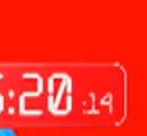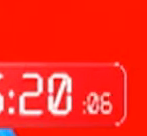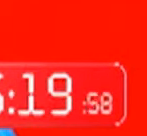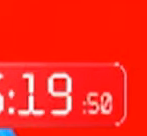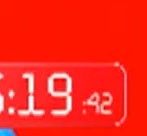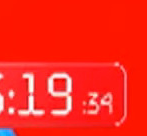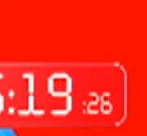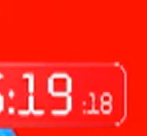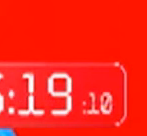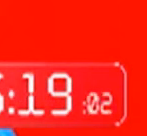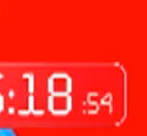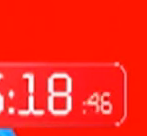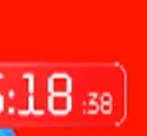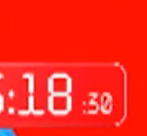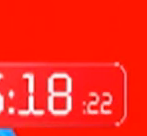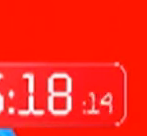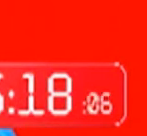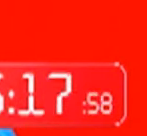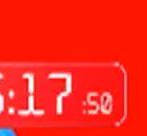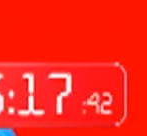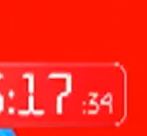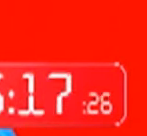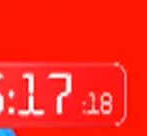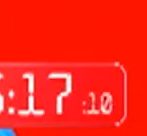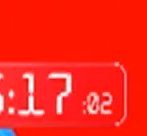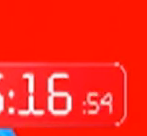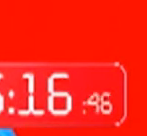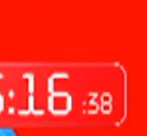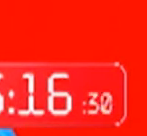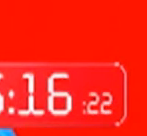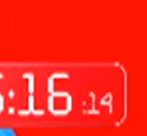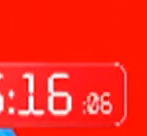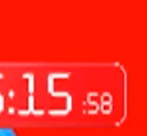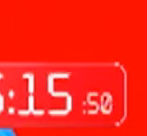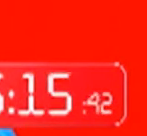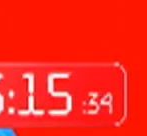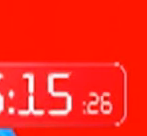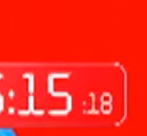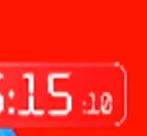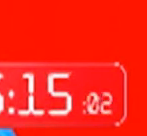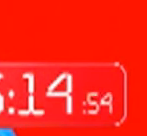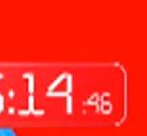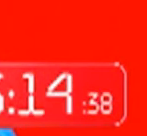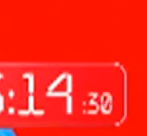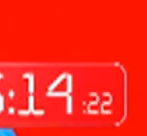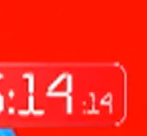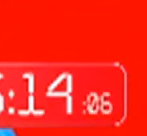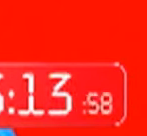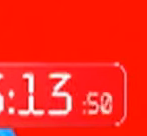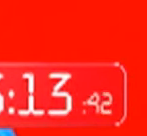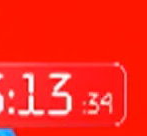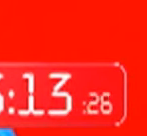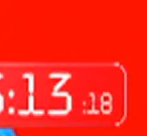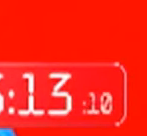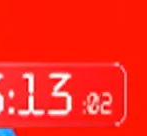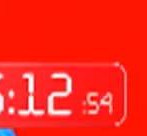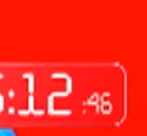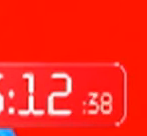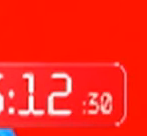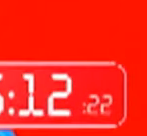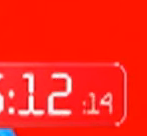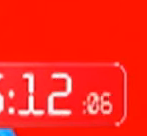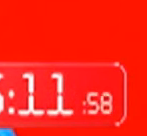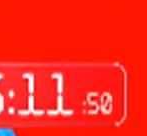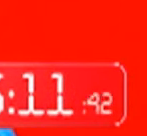ang mga koneksyon at lagusan na nagsisilbing tulay at nag-uugnay sa neurons na ito. Kaya